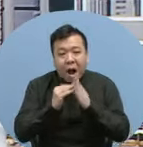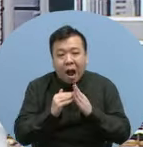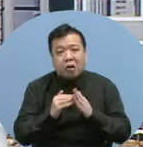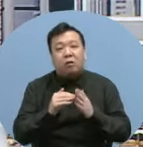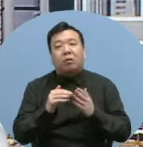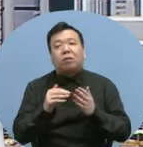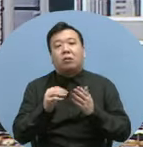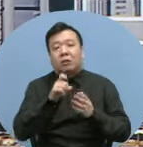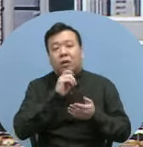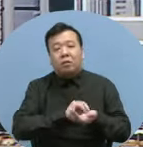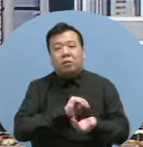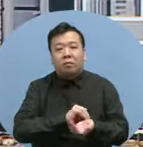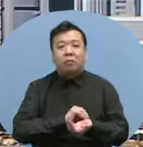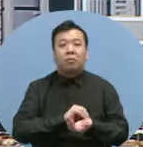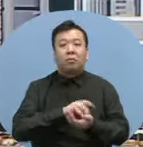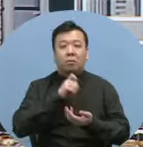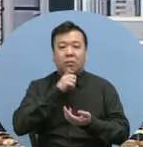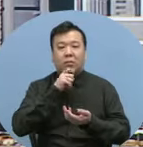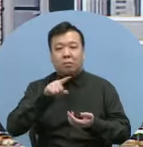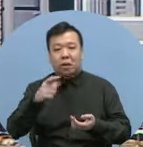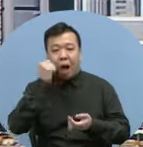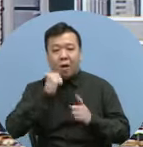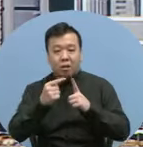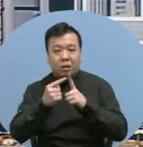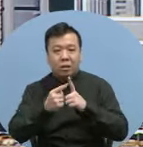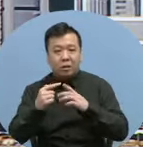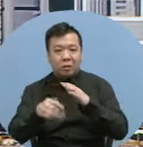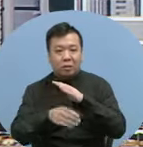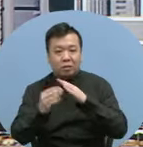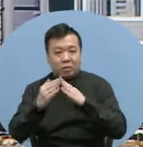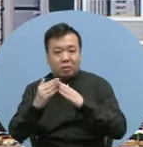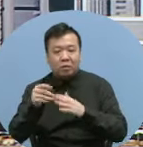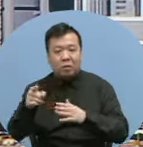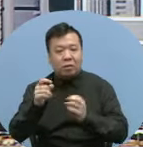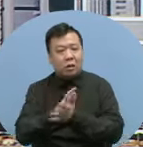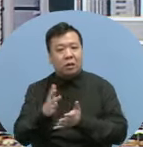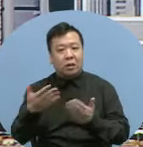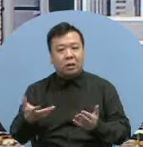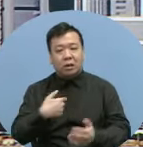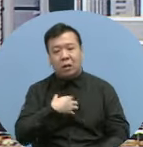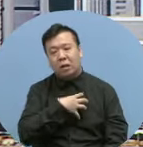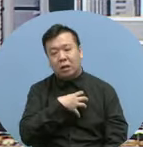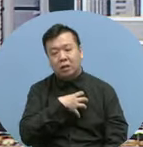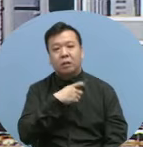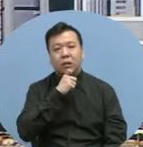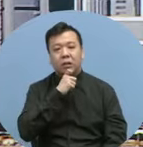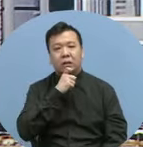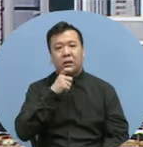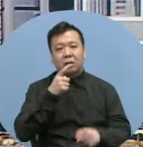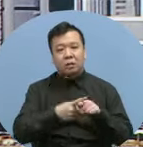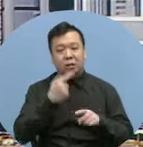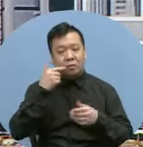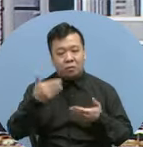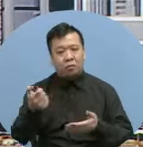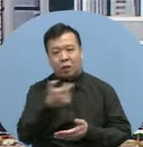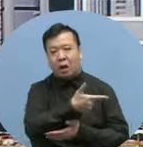啊都有啲個案啊，另外就係即係老人院都係受影響咯，咁呢啲係即係我哋都係比較擔心同埋係嚴